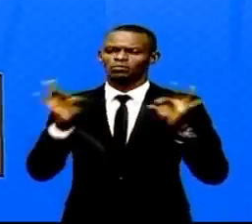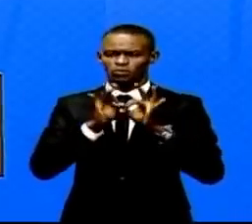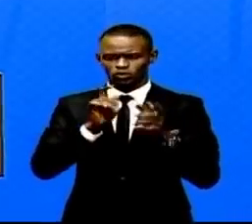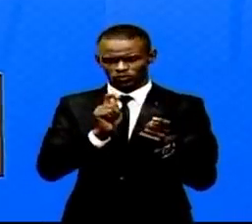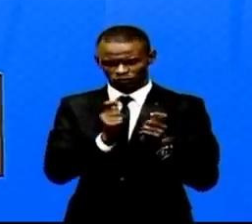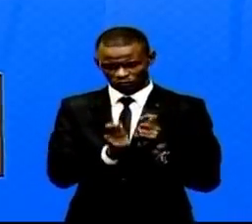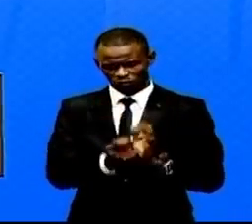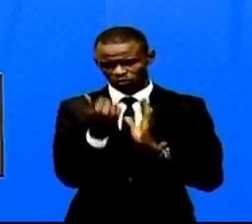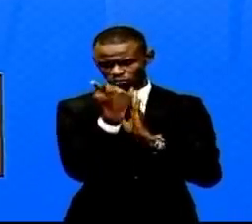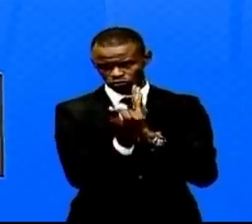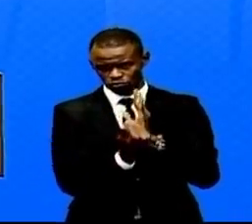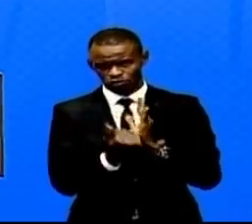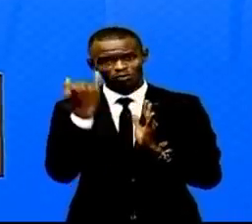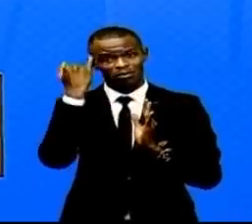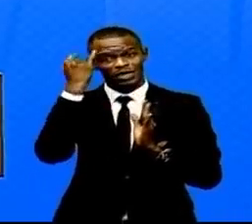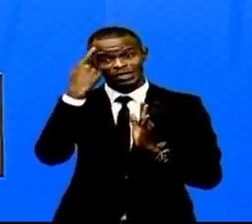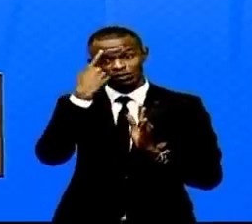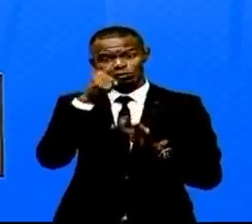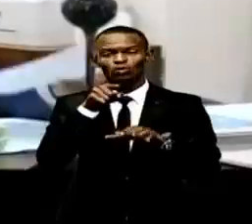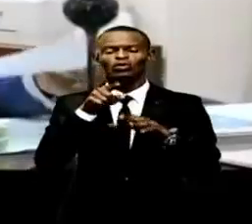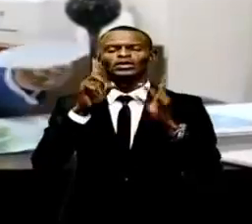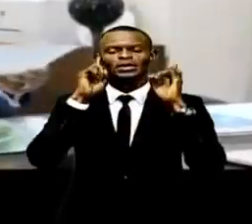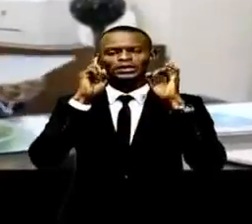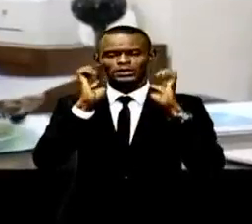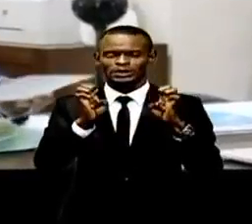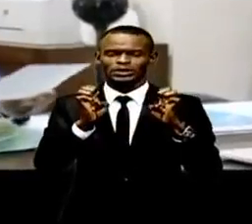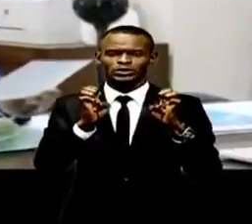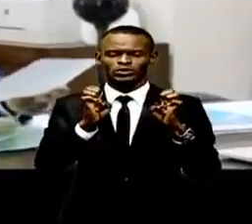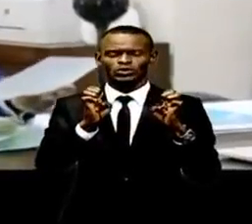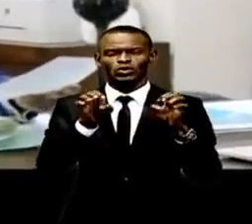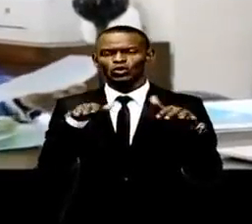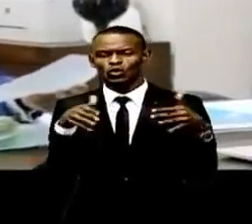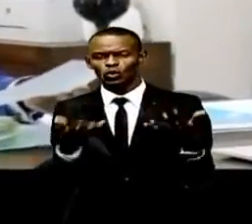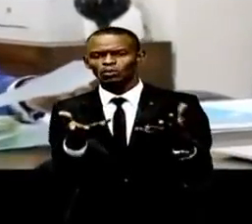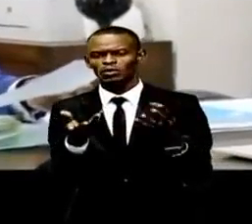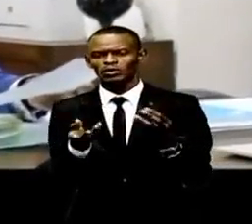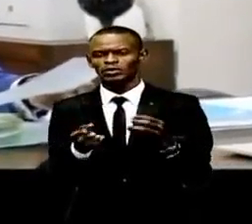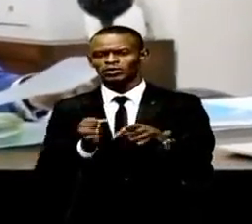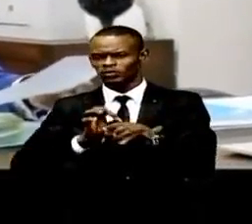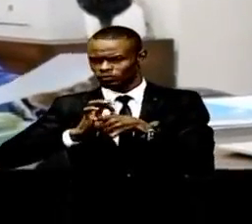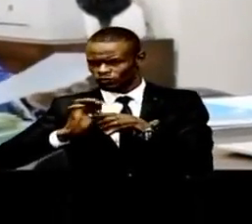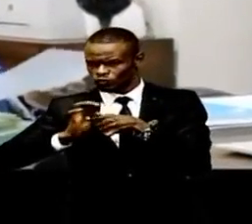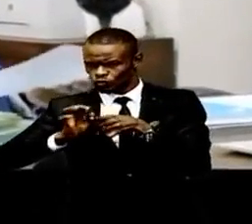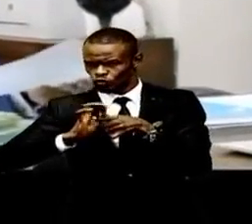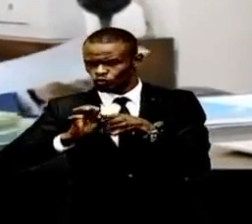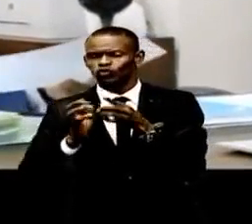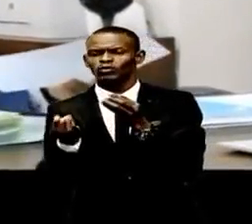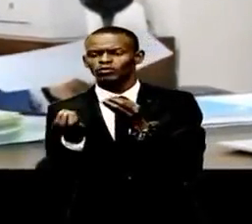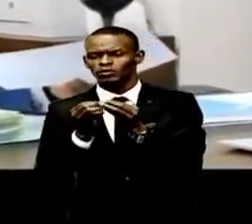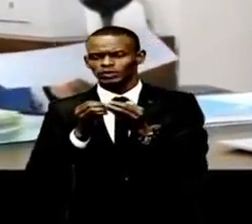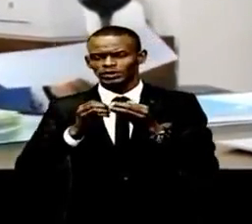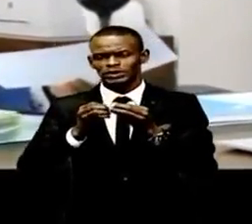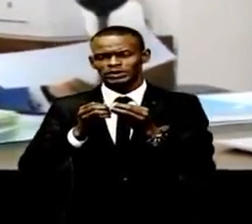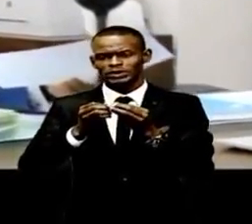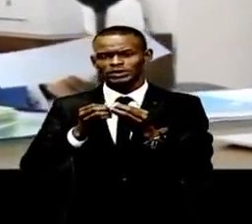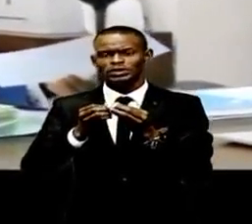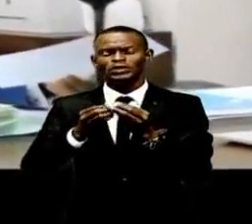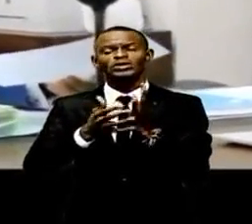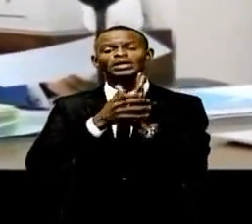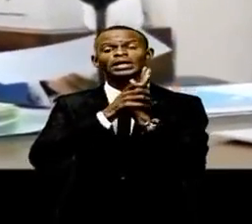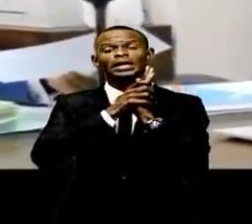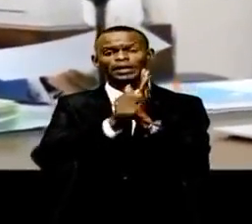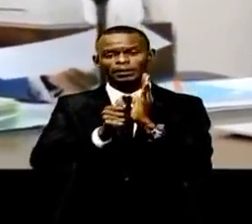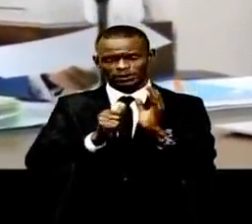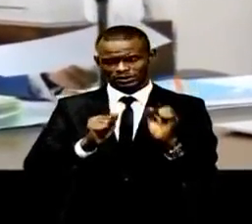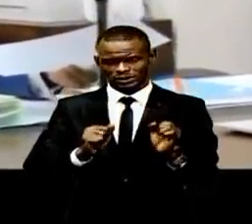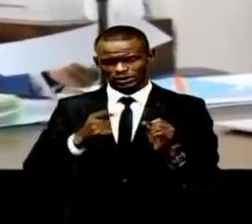et de la recherche, à travers notamment le renforcement de capacités dans le domaine de la recherche, l'amélioration des